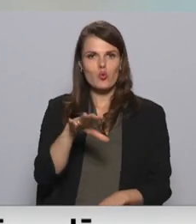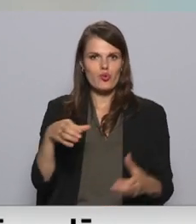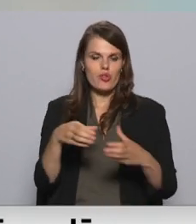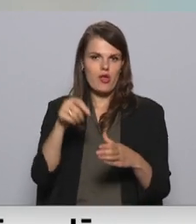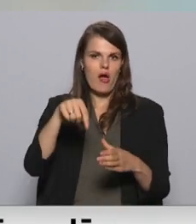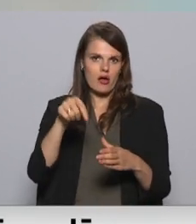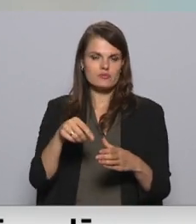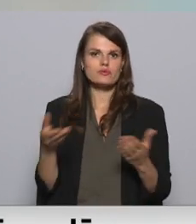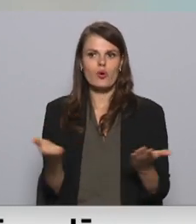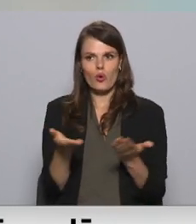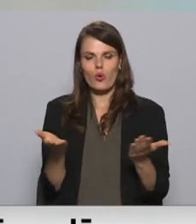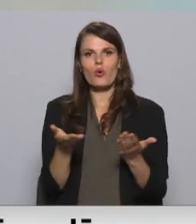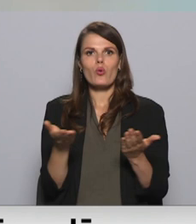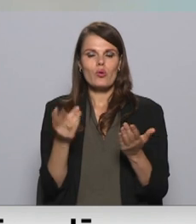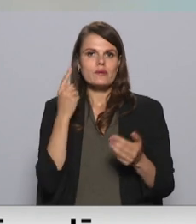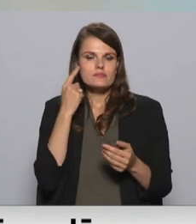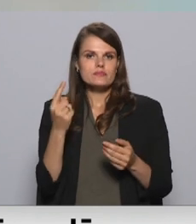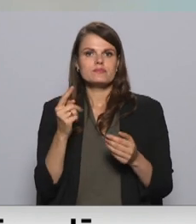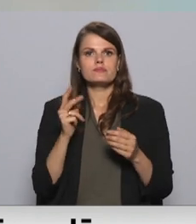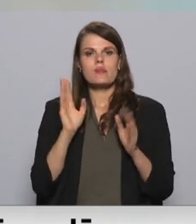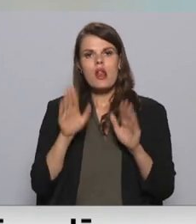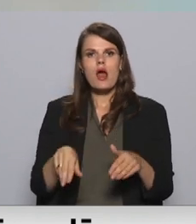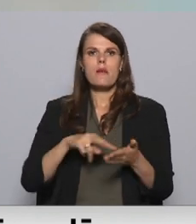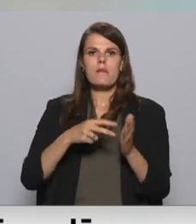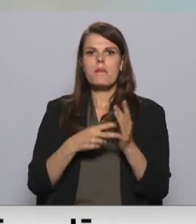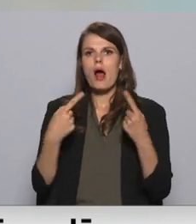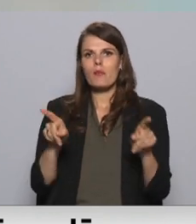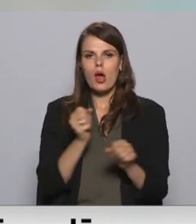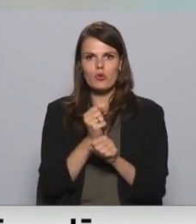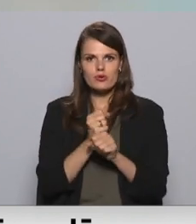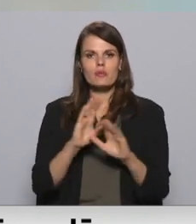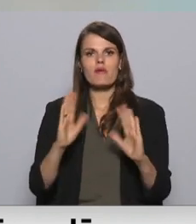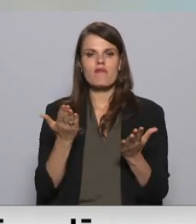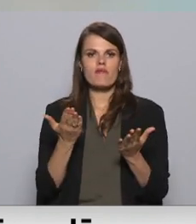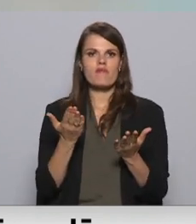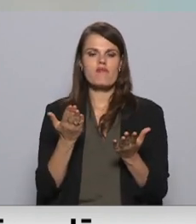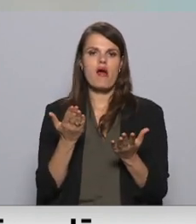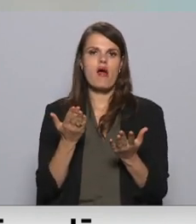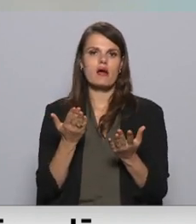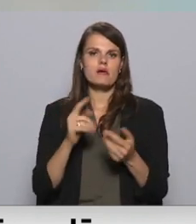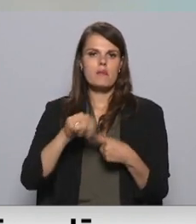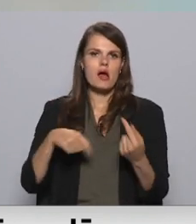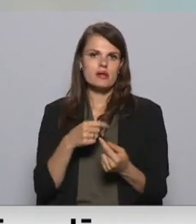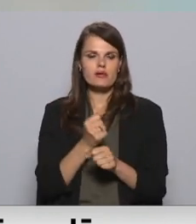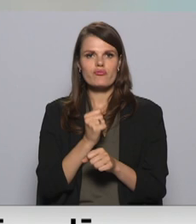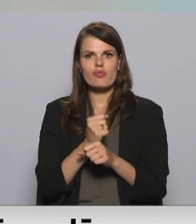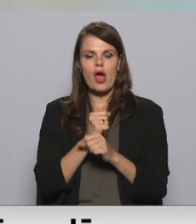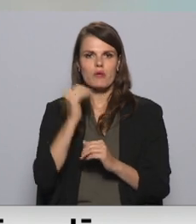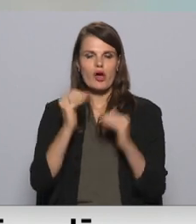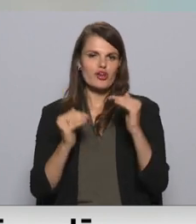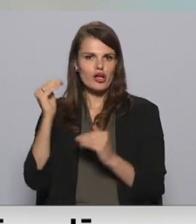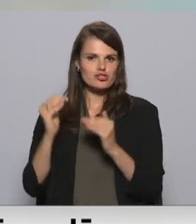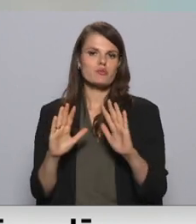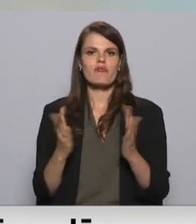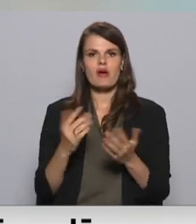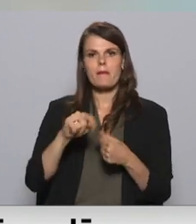mums būs. Mēs strādājam pie tā, lai pārplānotu darbu. Tas nozīmē vai nu mainītu šo darba režīmu,